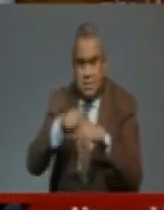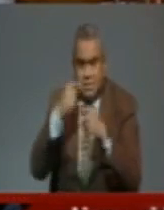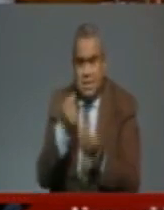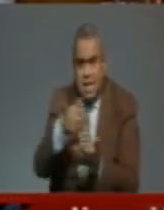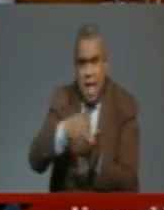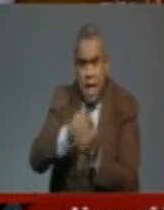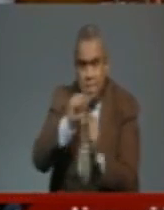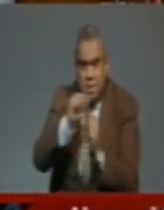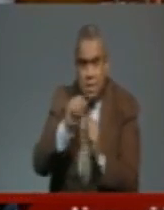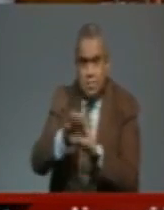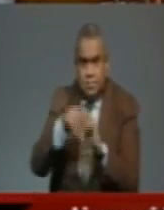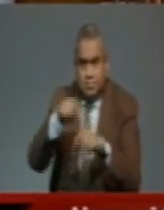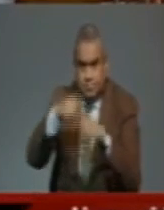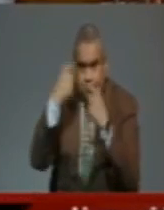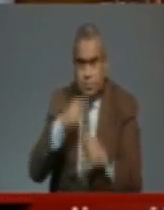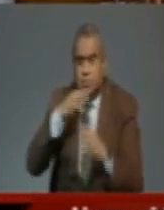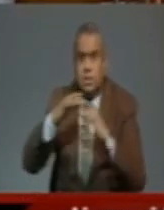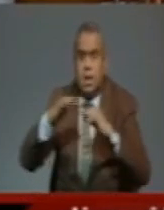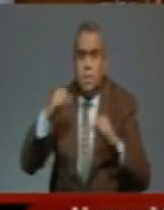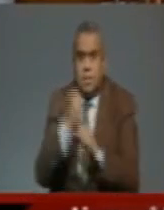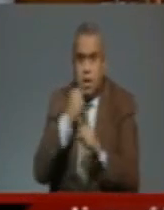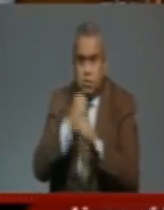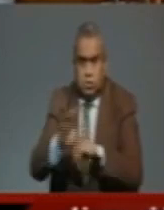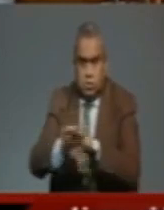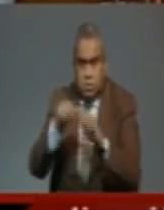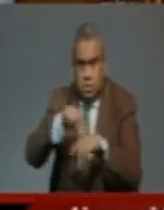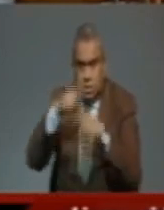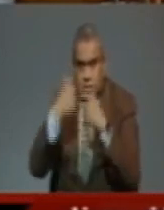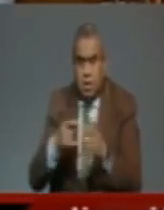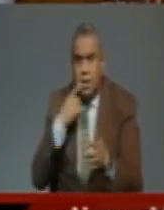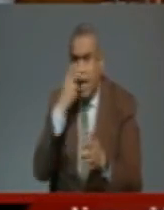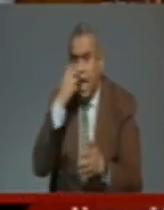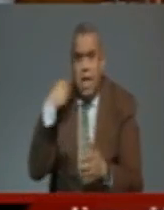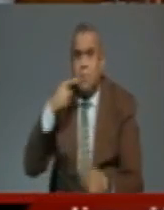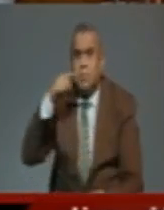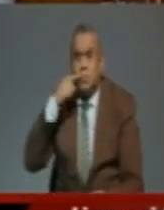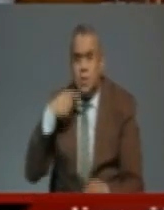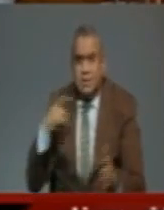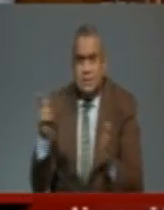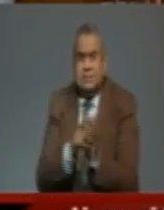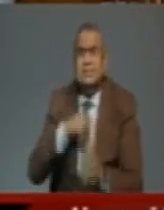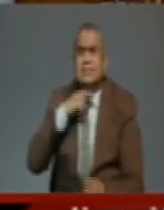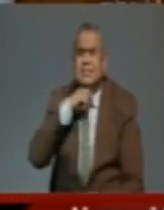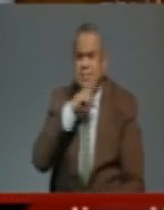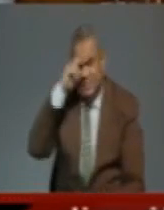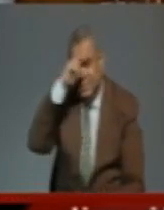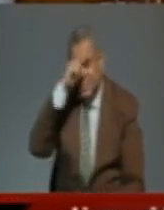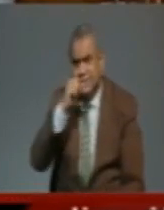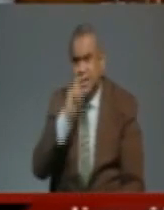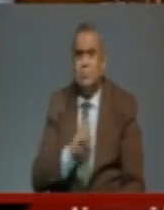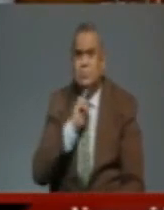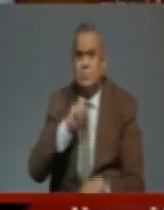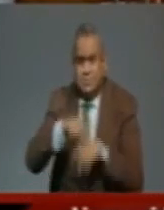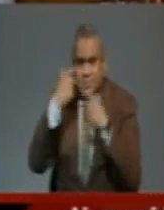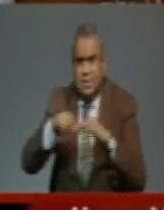فن برضه في الميه، لان احنا زي ما قلت في البدايه مينا اسكندريه كانت مخنوقه. سيادتك واجهت ان احنا ناخد كل الاراضي اللي شمال طريق الماكس زائد الاراضي